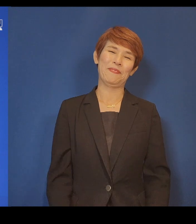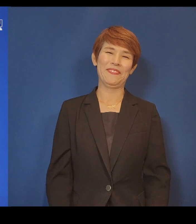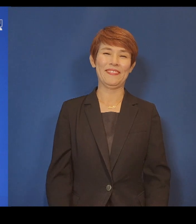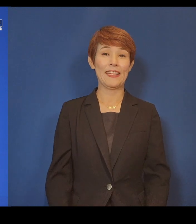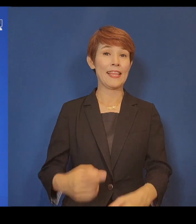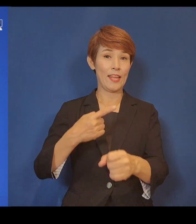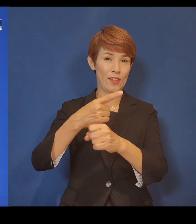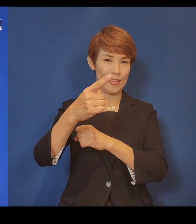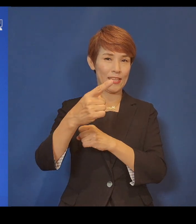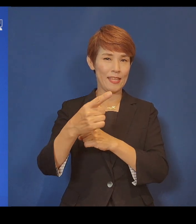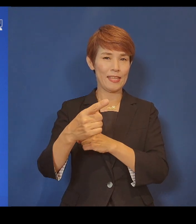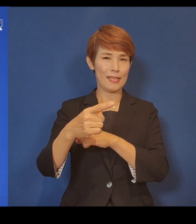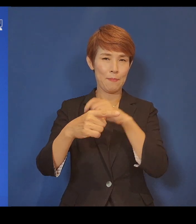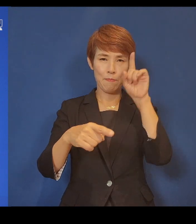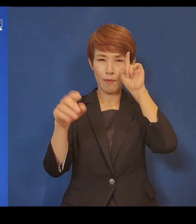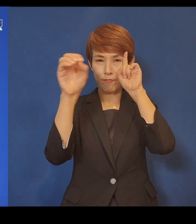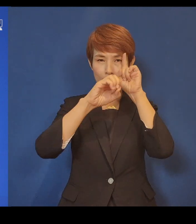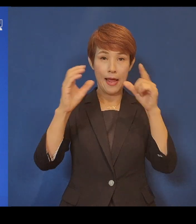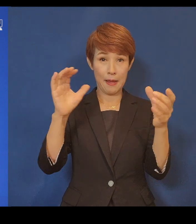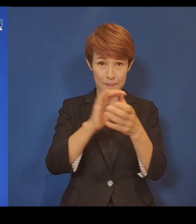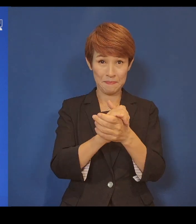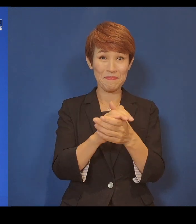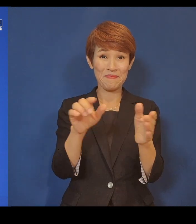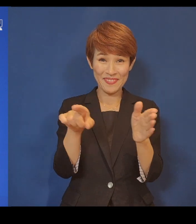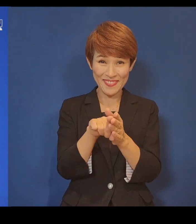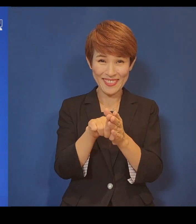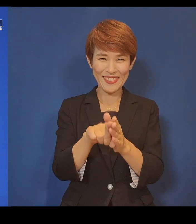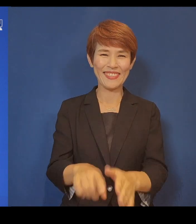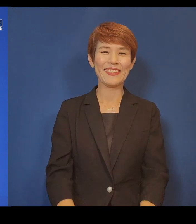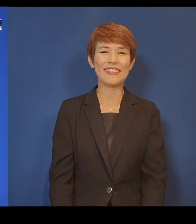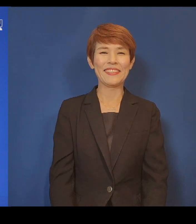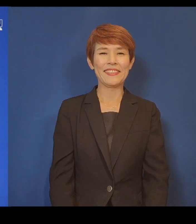예. 내년에는 100% 아멘 하실 줄 믿습니다.